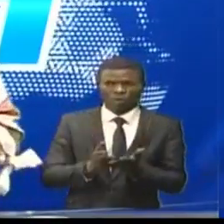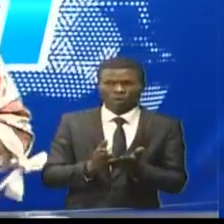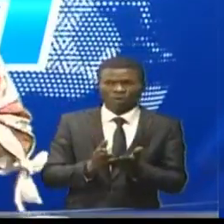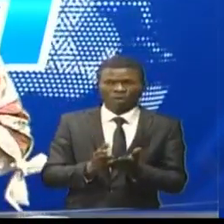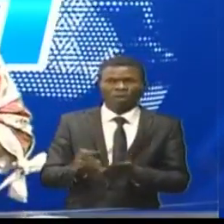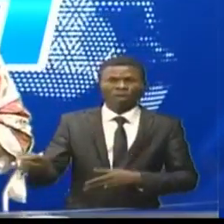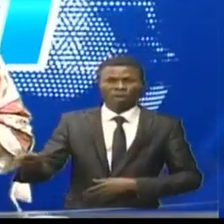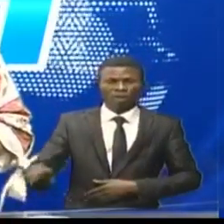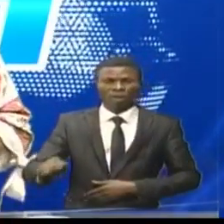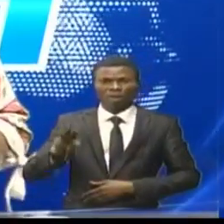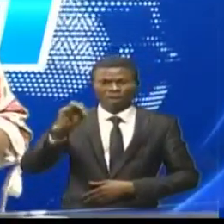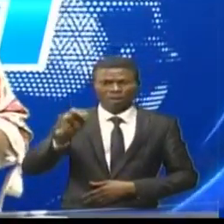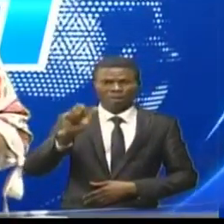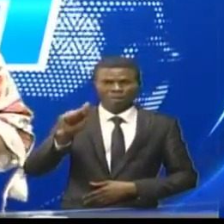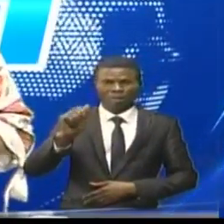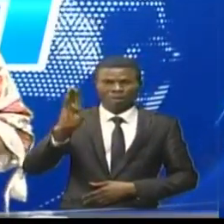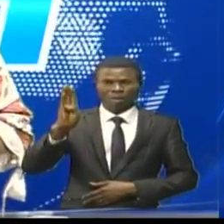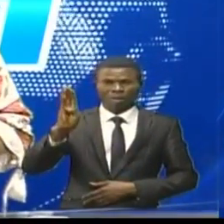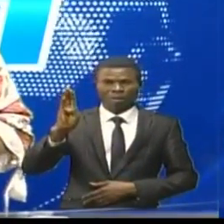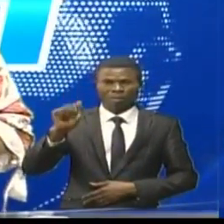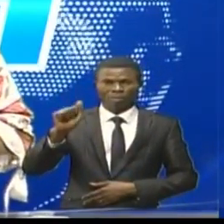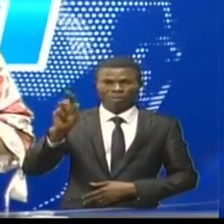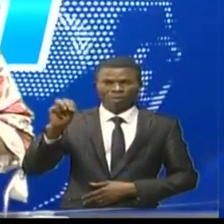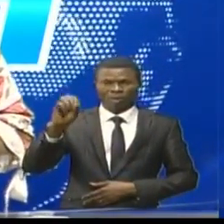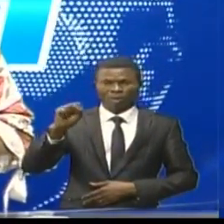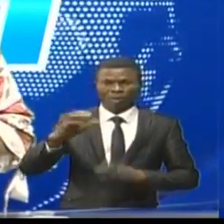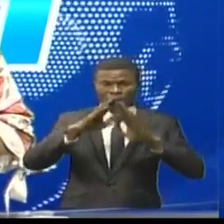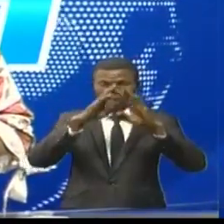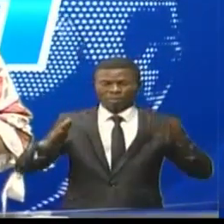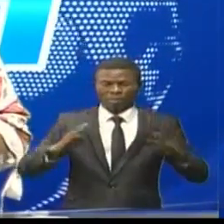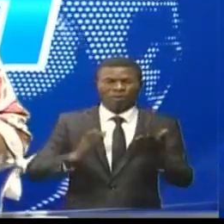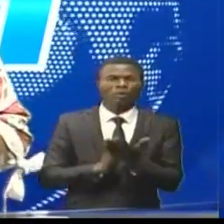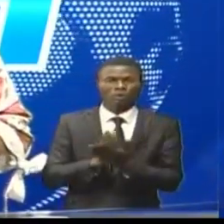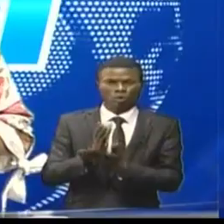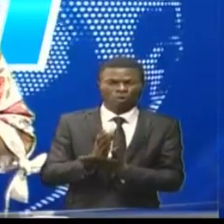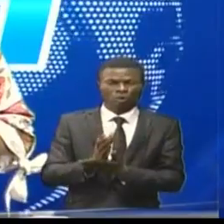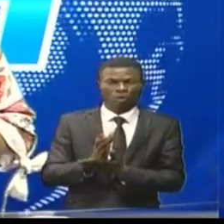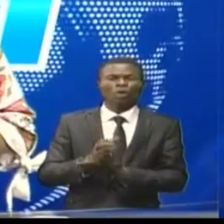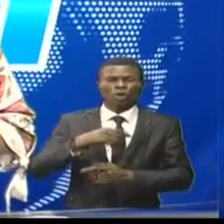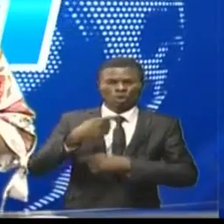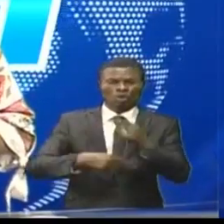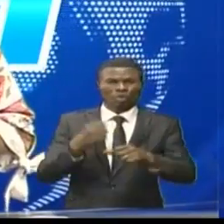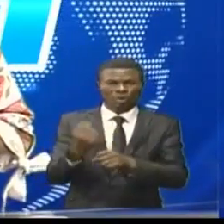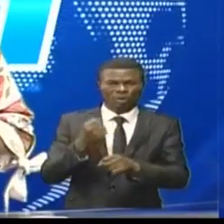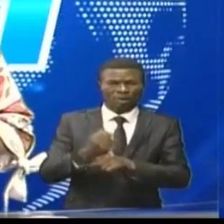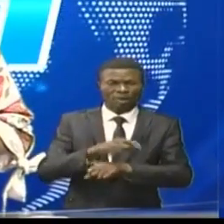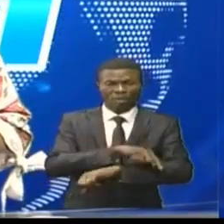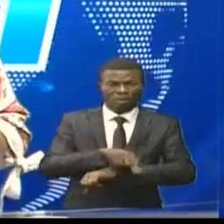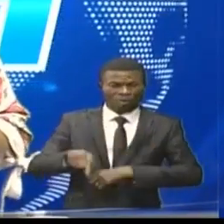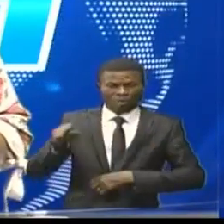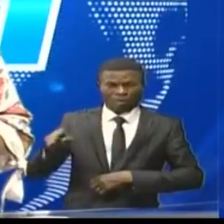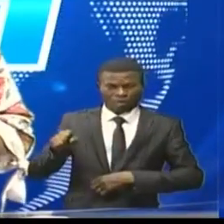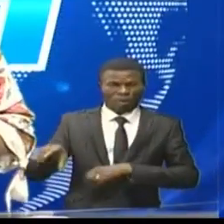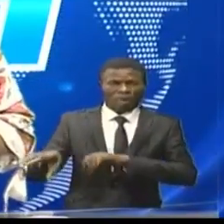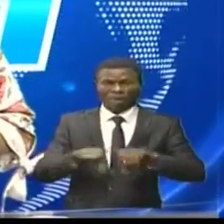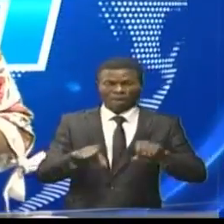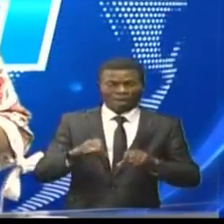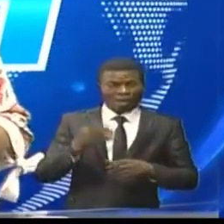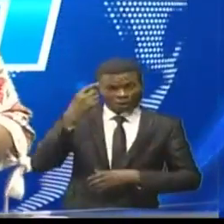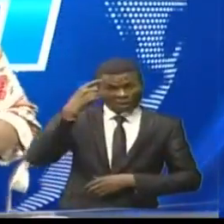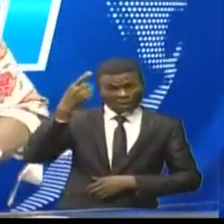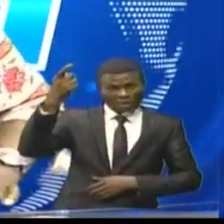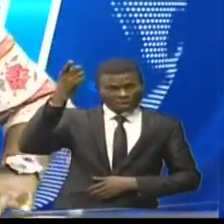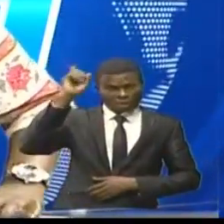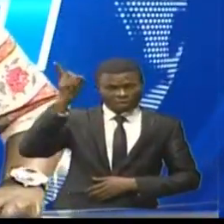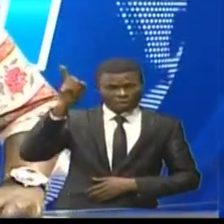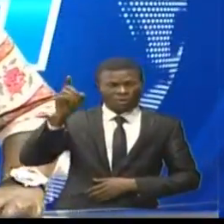territoire de Mambasa, dispose désormais d'un bâtiment digne de ce nom pour abriter l'Institut Bungumba. Cette action vise à